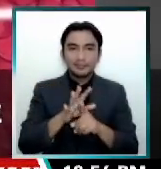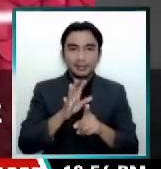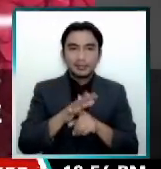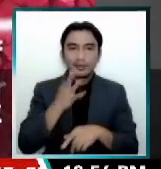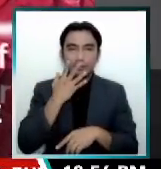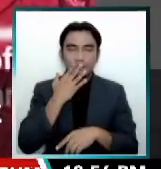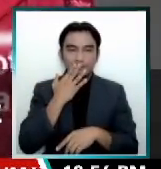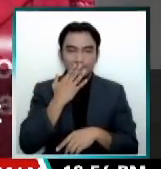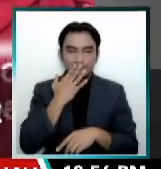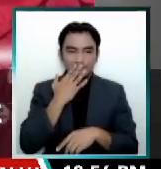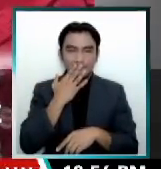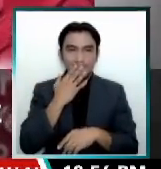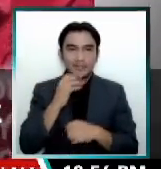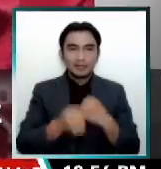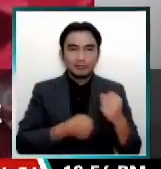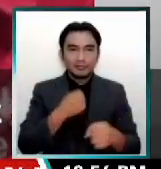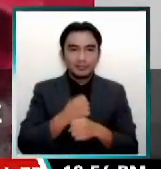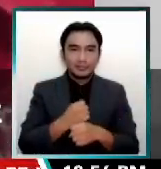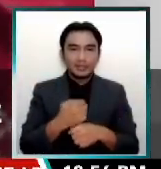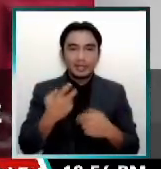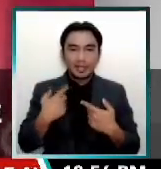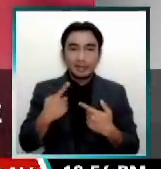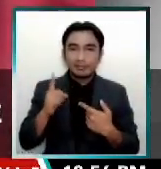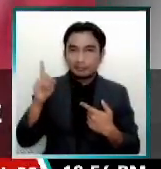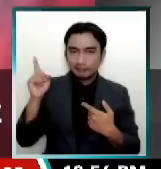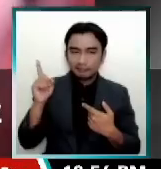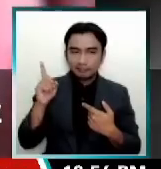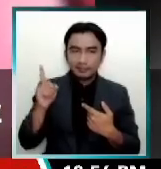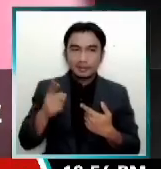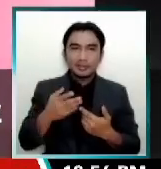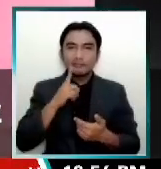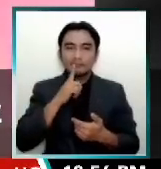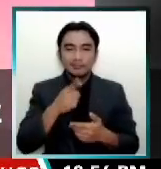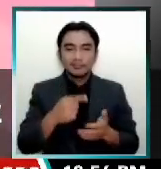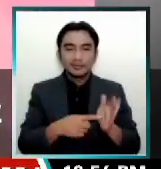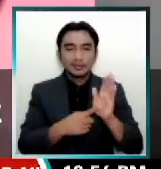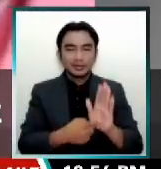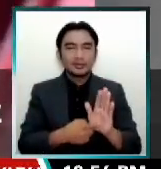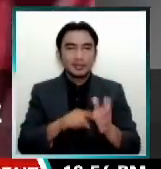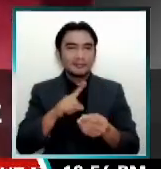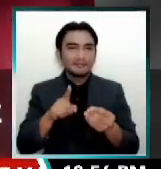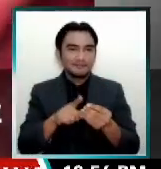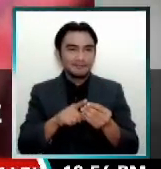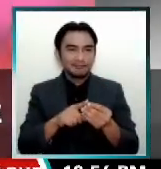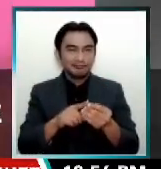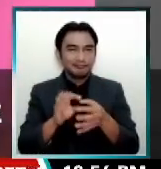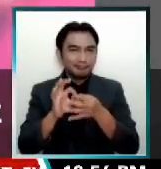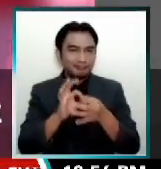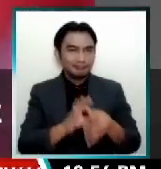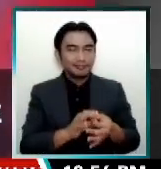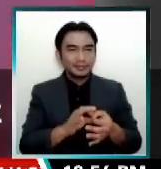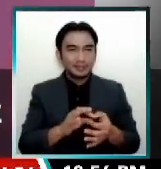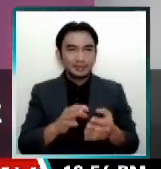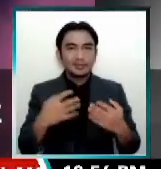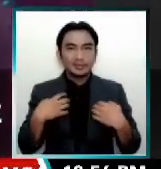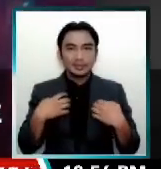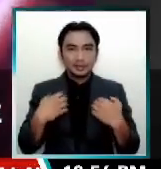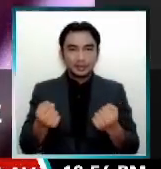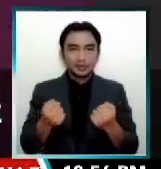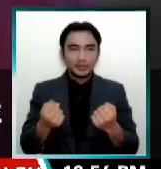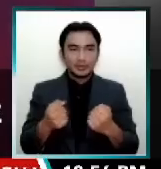ang naturang shade na nagpapakita ng new signal of strength. Tinatawag din itong unconventional shade for